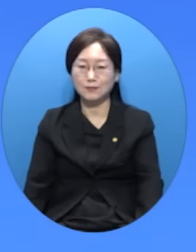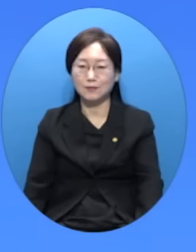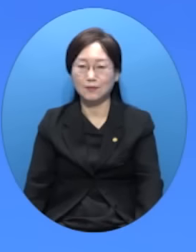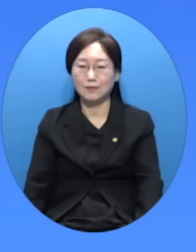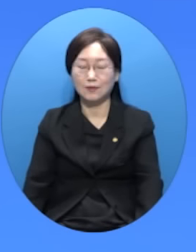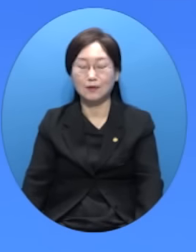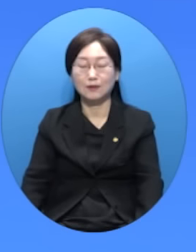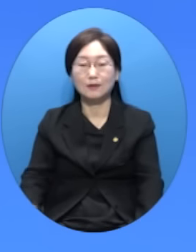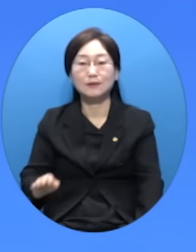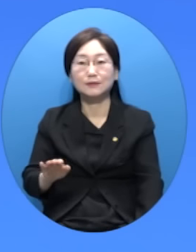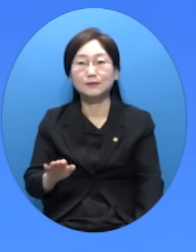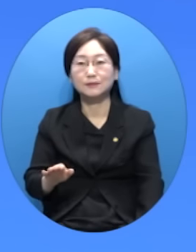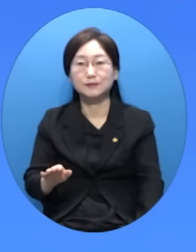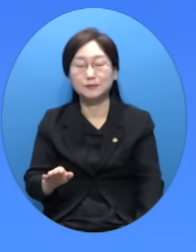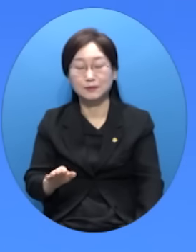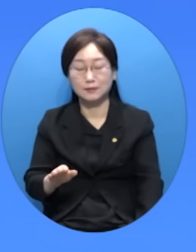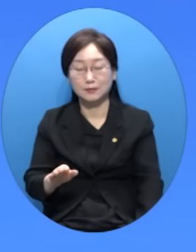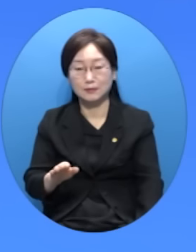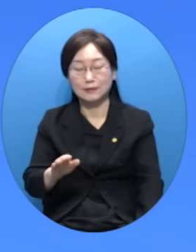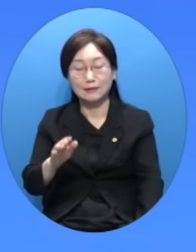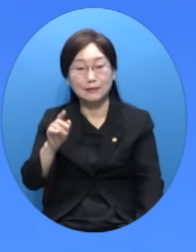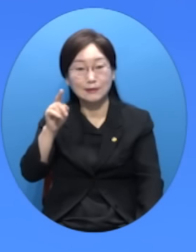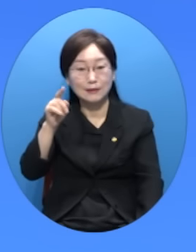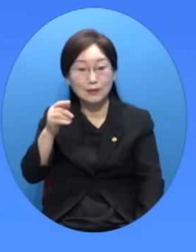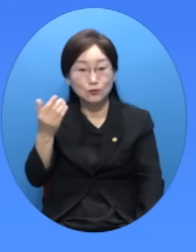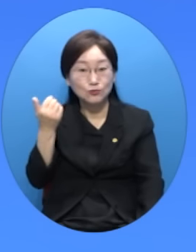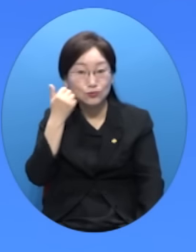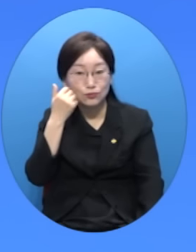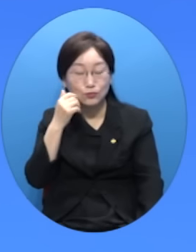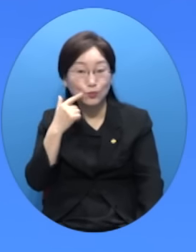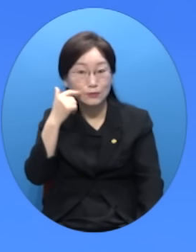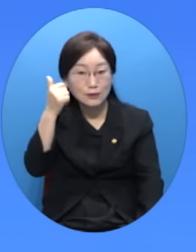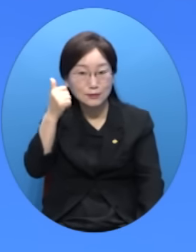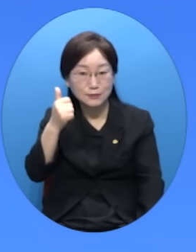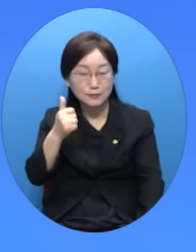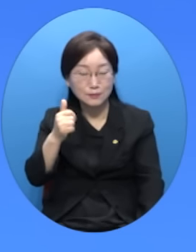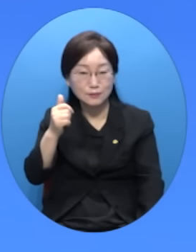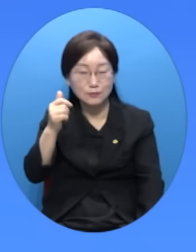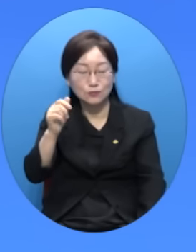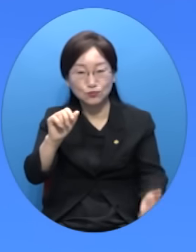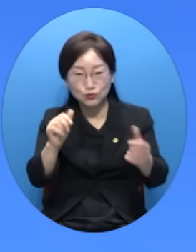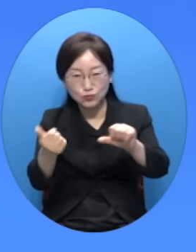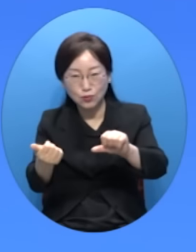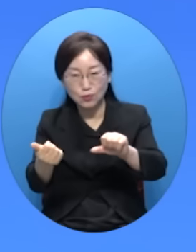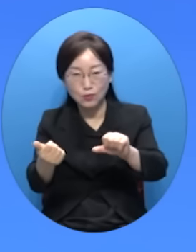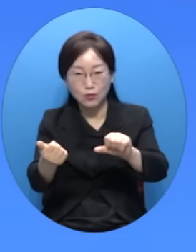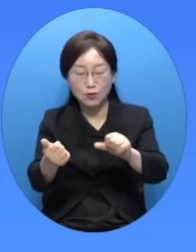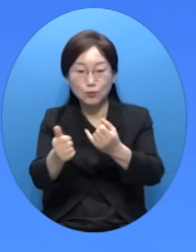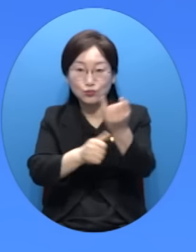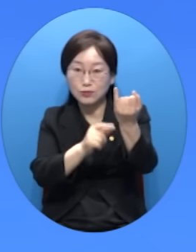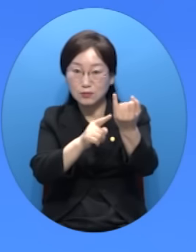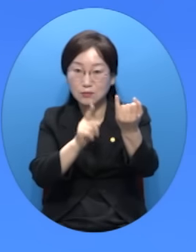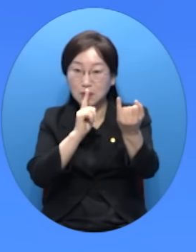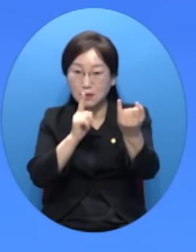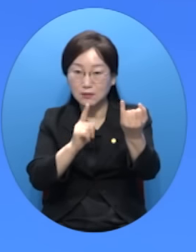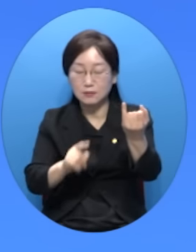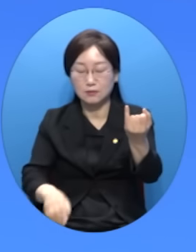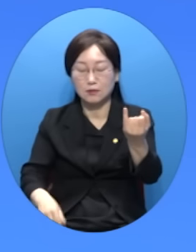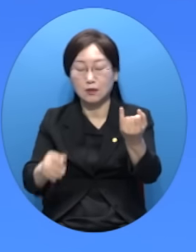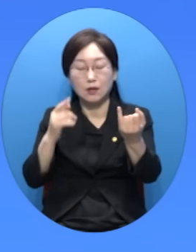이정범 목사님 라삼을 하면서 처음 갔을 때 그 사모님 쓴 책을 보니까 목사님